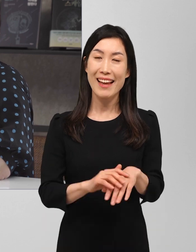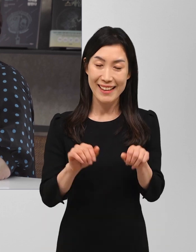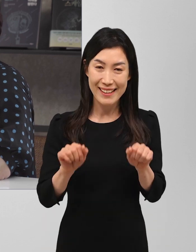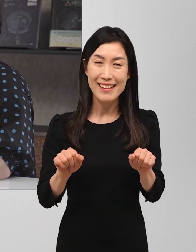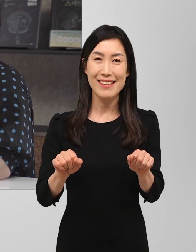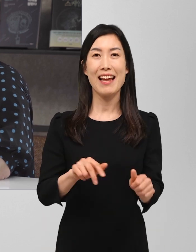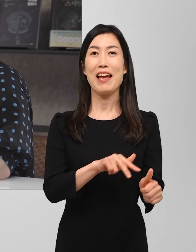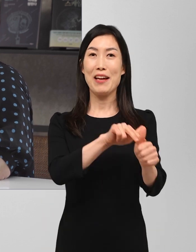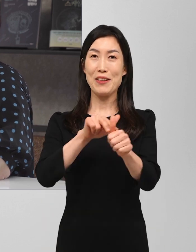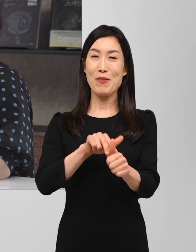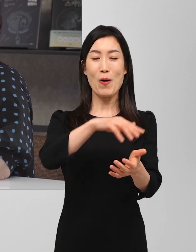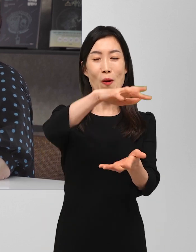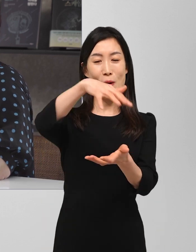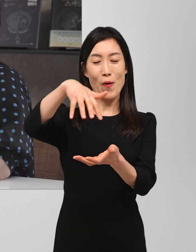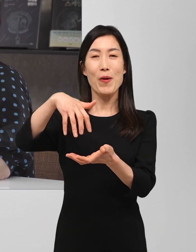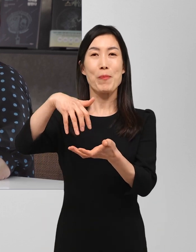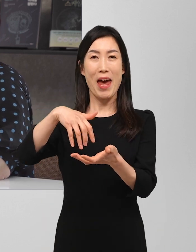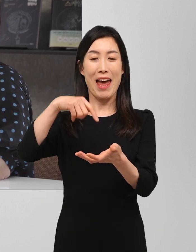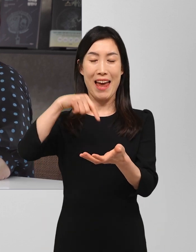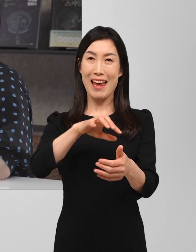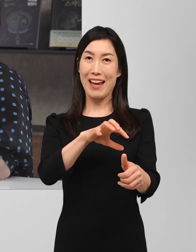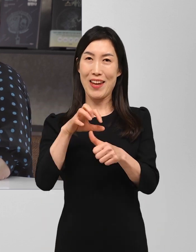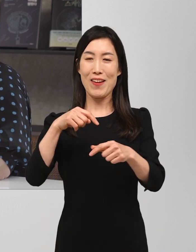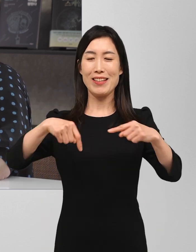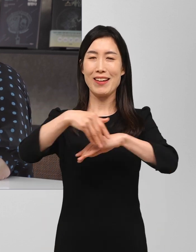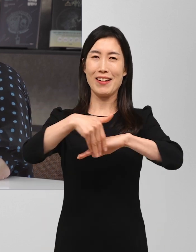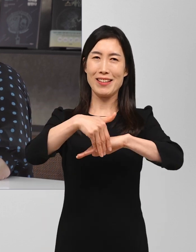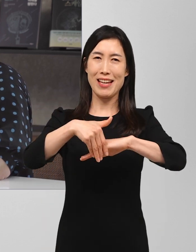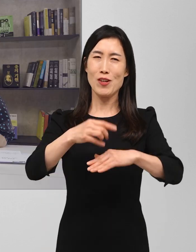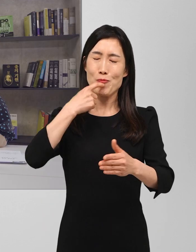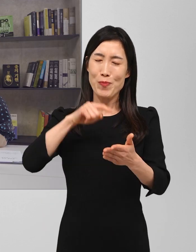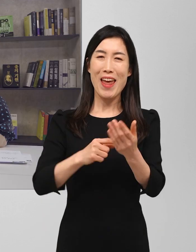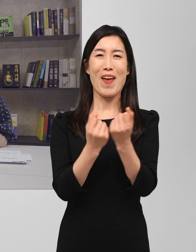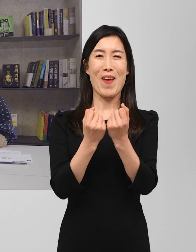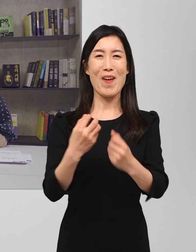안녕하세요. 데이터를 통해 정책을 쉽게 설명해 드리는 뉴텔러의 박수아입니다.